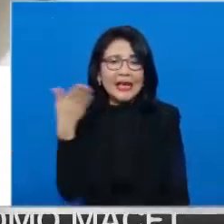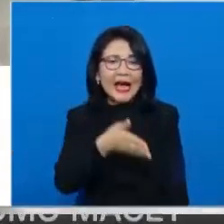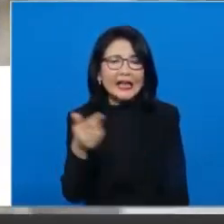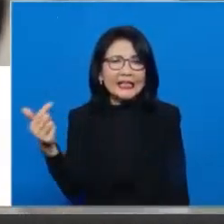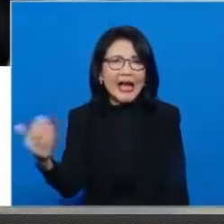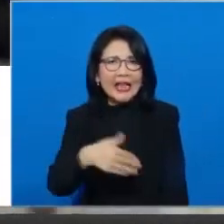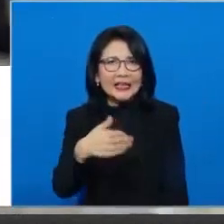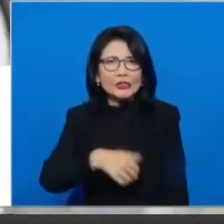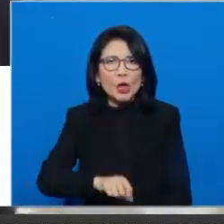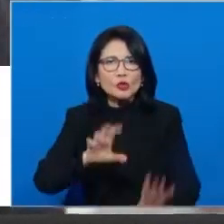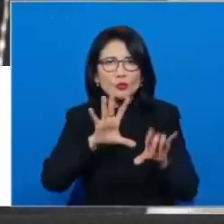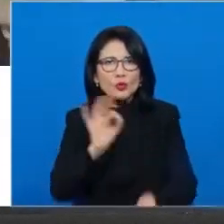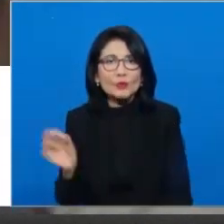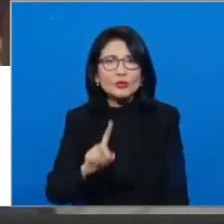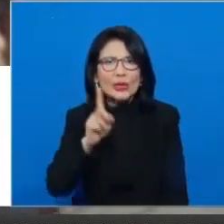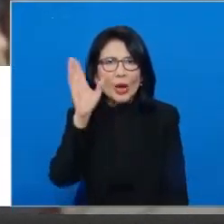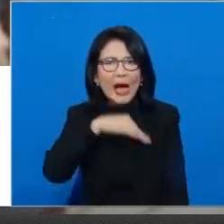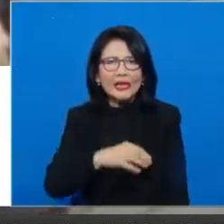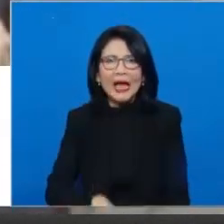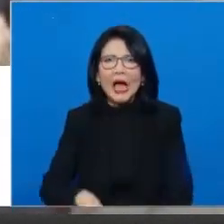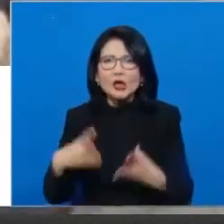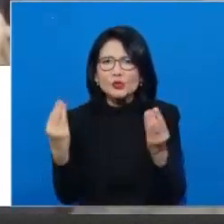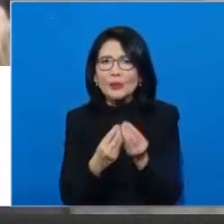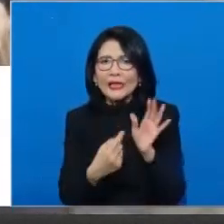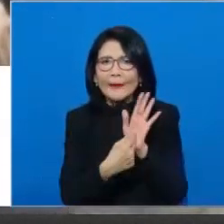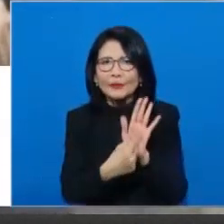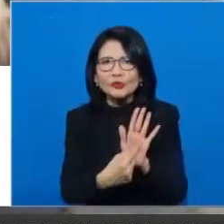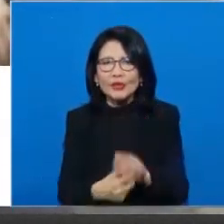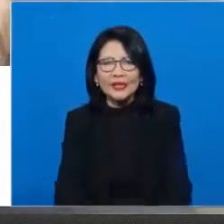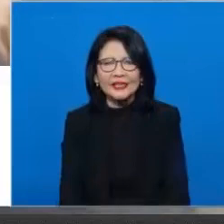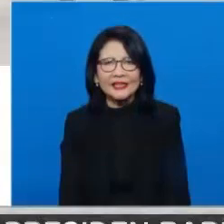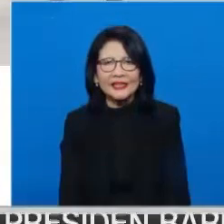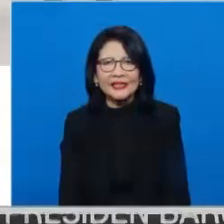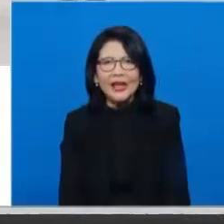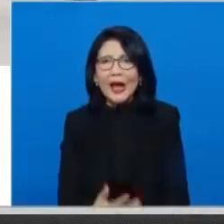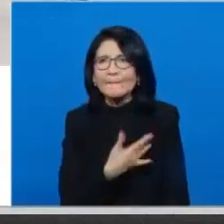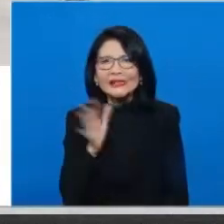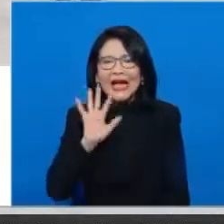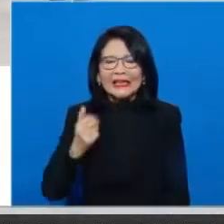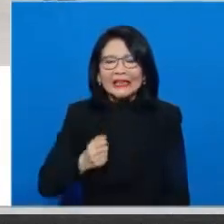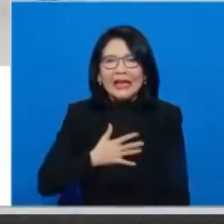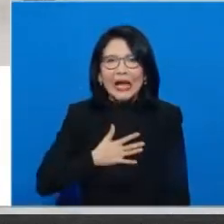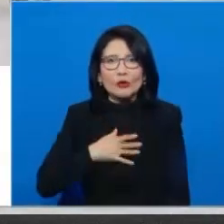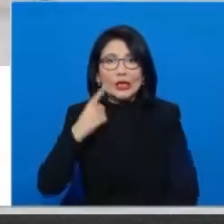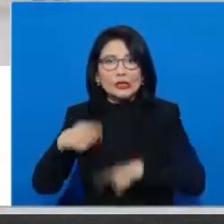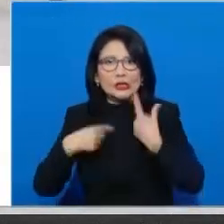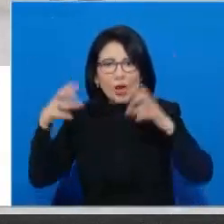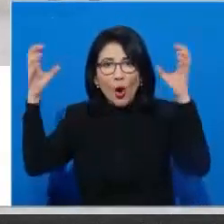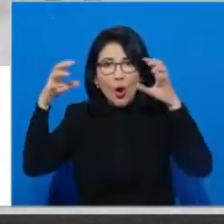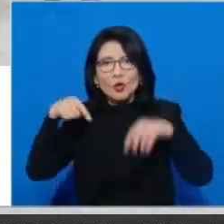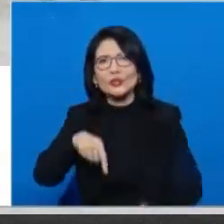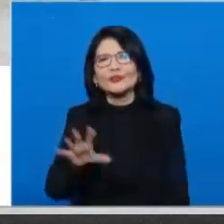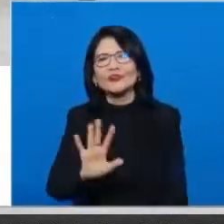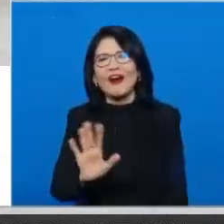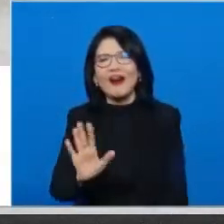mencapai 10.000 orang per hari. Jumlah ini pun menunjukkan bila masyarakat sudah tidak takut akan cerita-cerita mistis dan horor yang